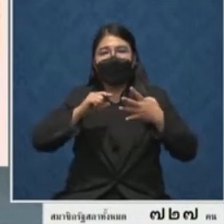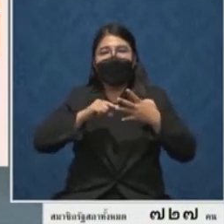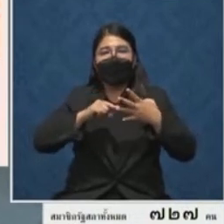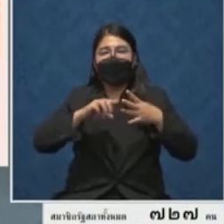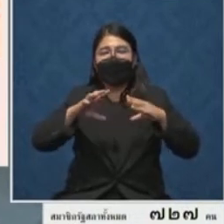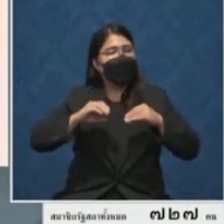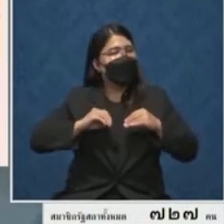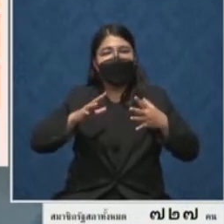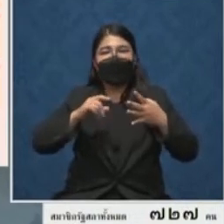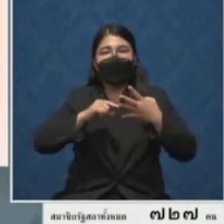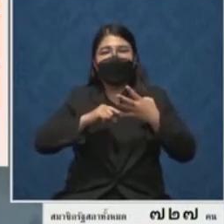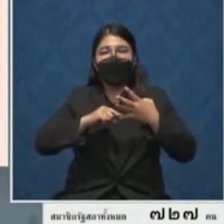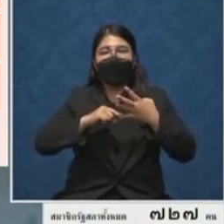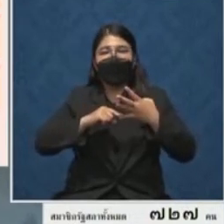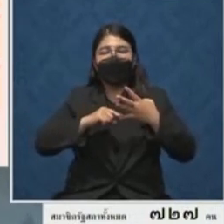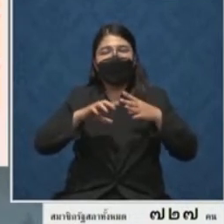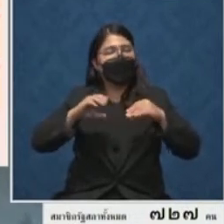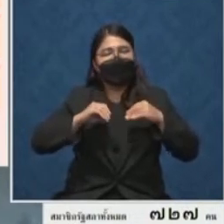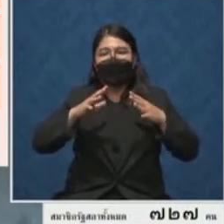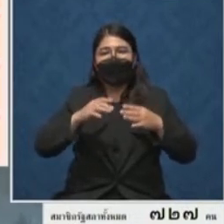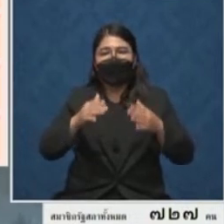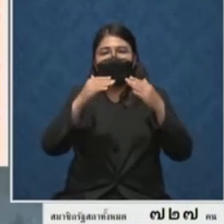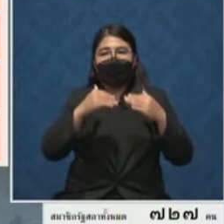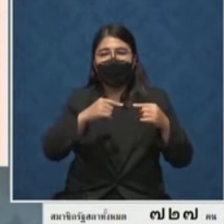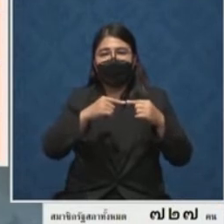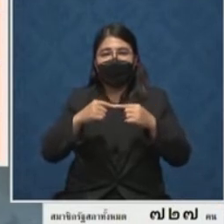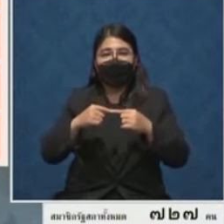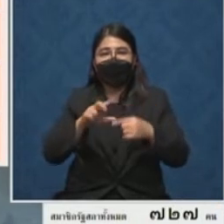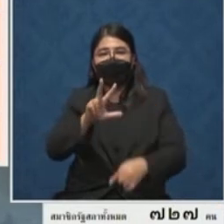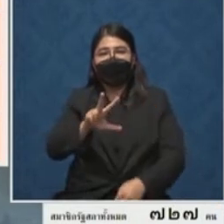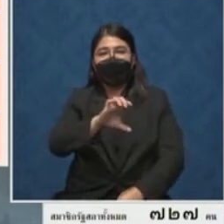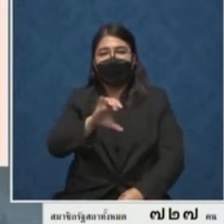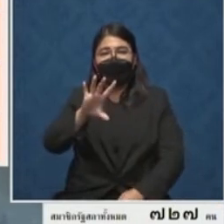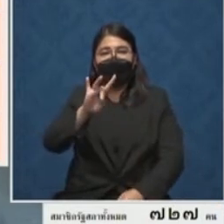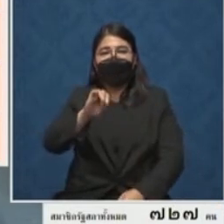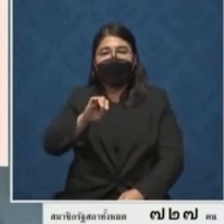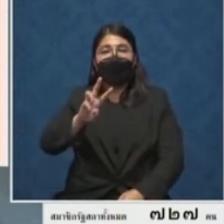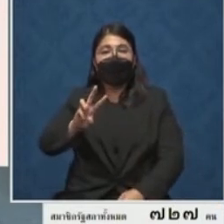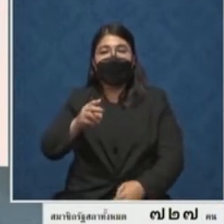ไม่รับหลักการครับ 386นายพานุอุทัยรัตน์